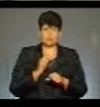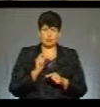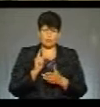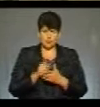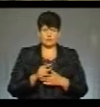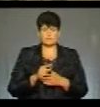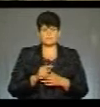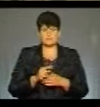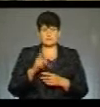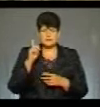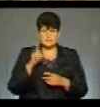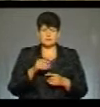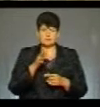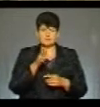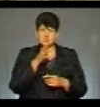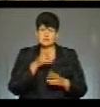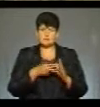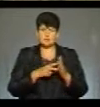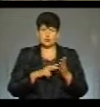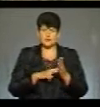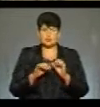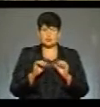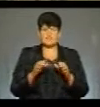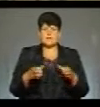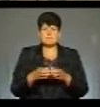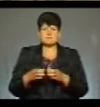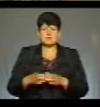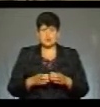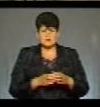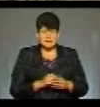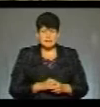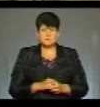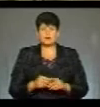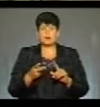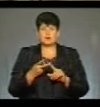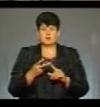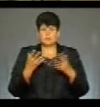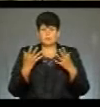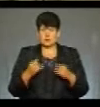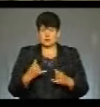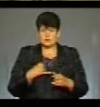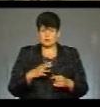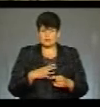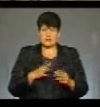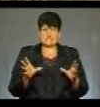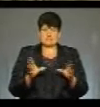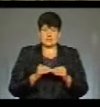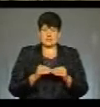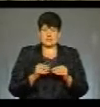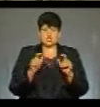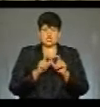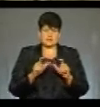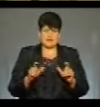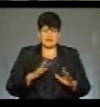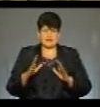час планування бойових дій, під час управління підрозділами. На другий день у нас було спільне штабне тренування, це вже